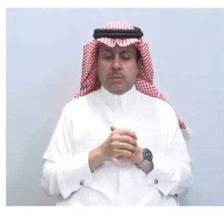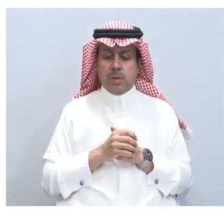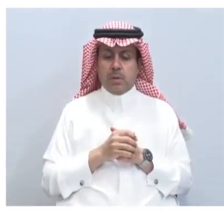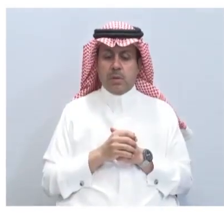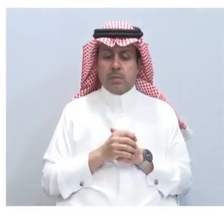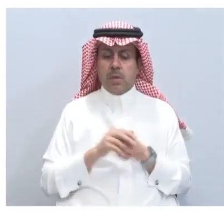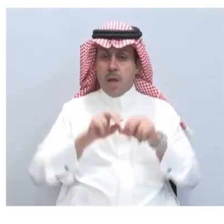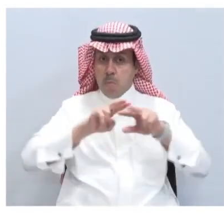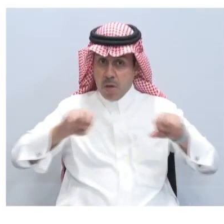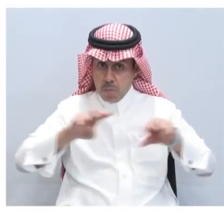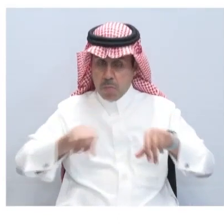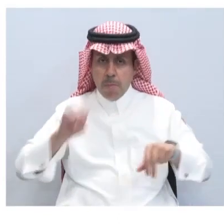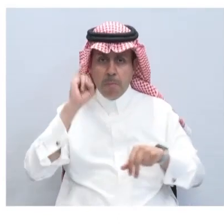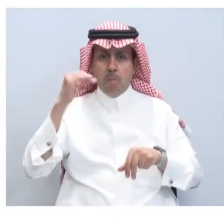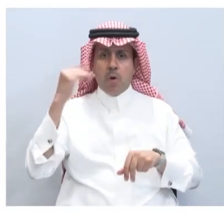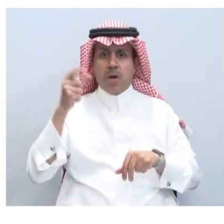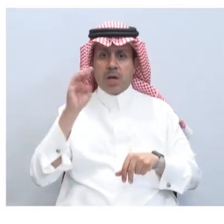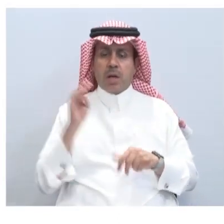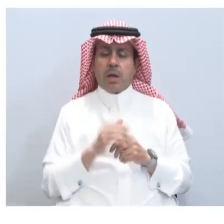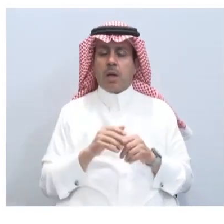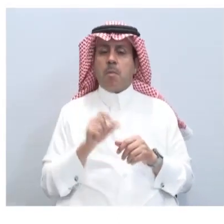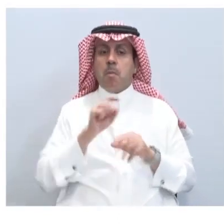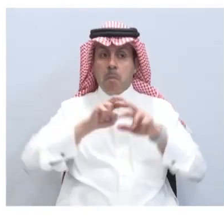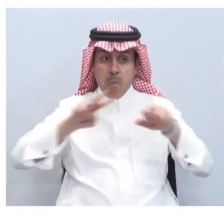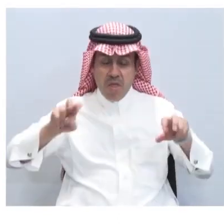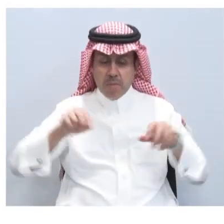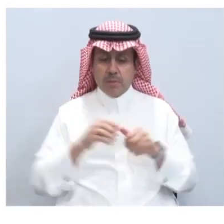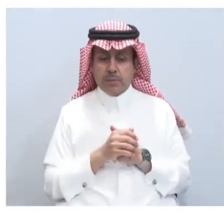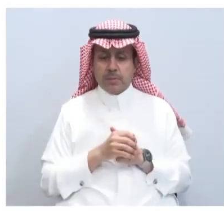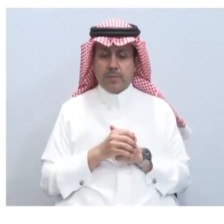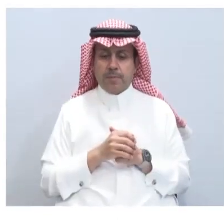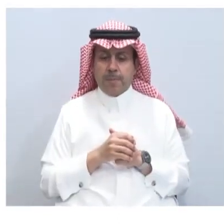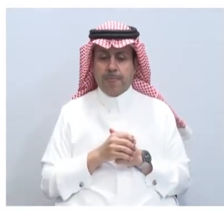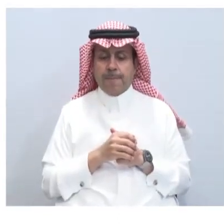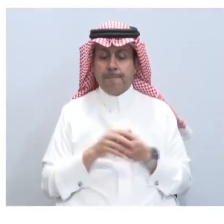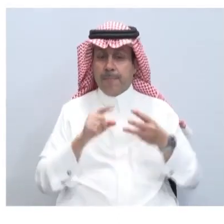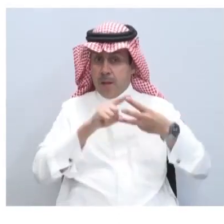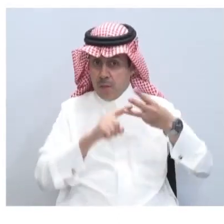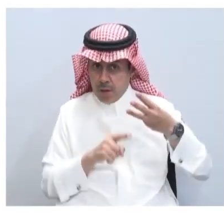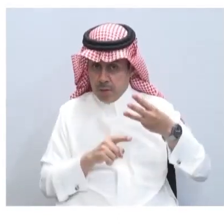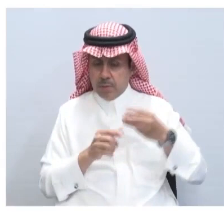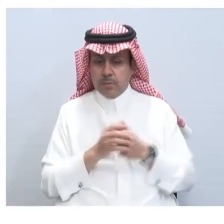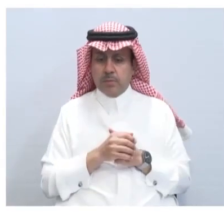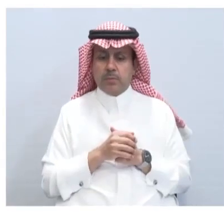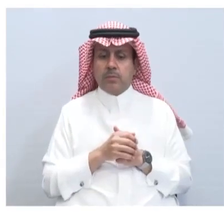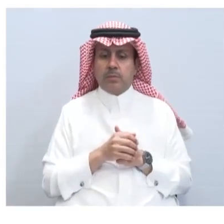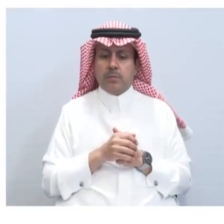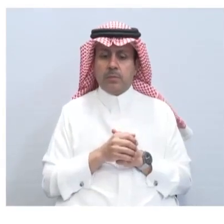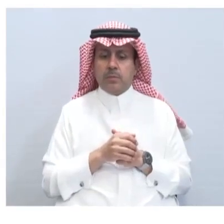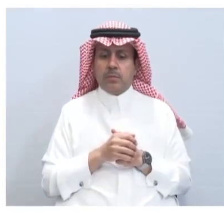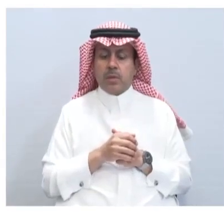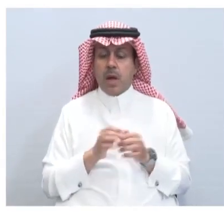الاسلوب الثالث البحث من خلال محركات البحث ما هي هذه الاساليب بالتفصيل لنرى